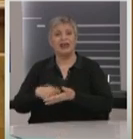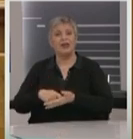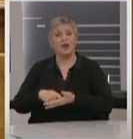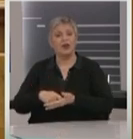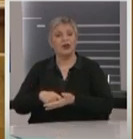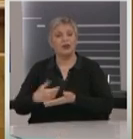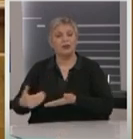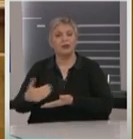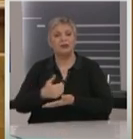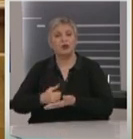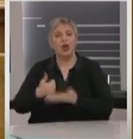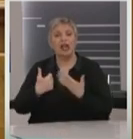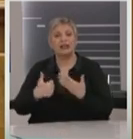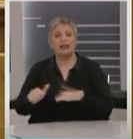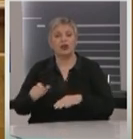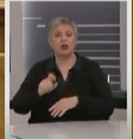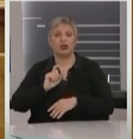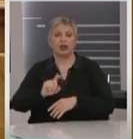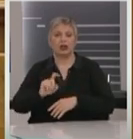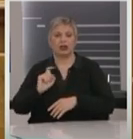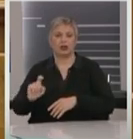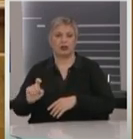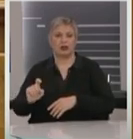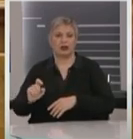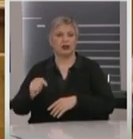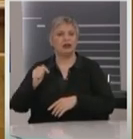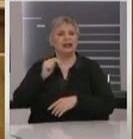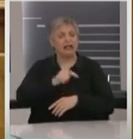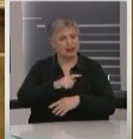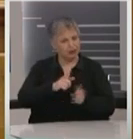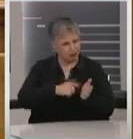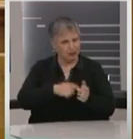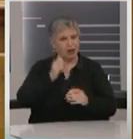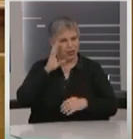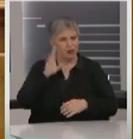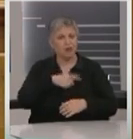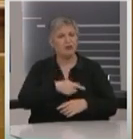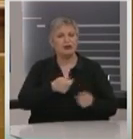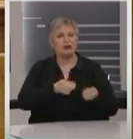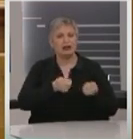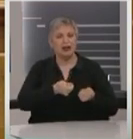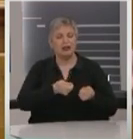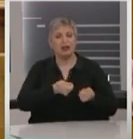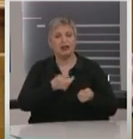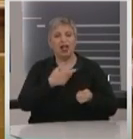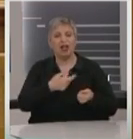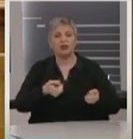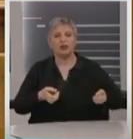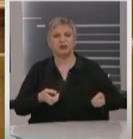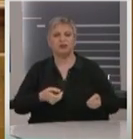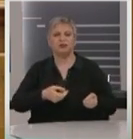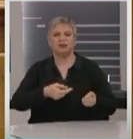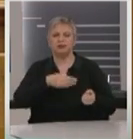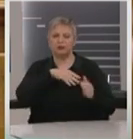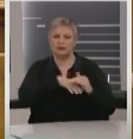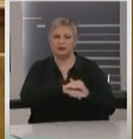600 εκατομμύρια ευρώ. Όταν εσείς, κύριε Μητσοτάκη, για να τα θυμηθούμε και αυτά, κρύβατε στα συρτάρια των